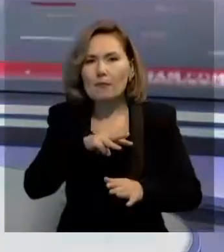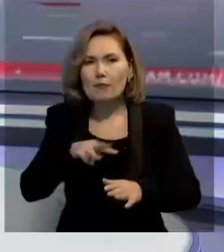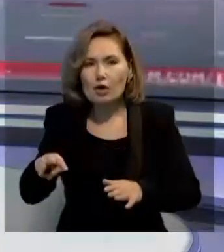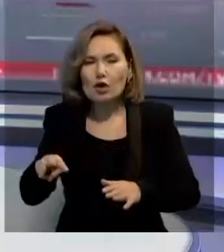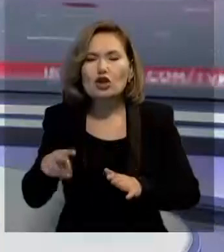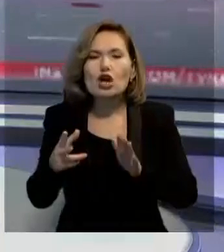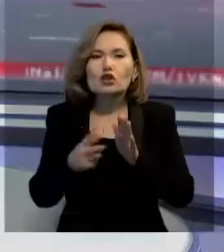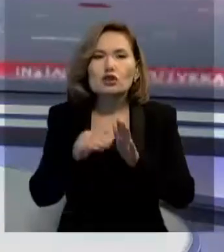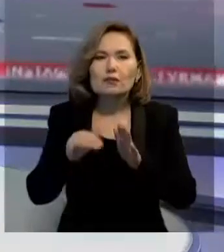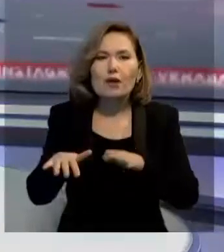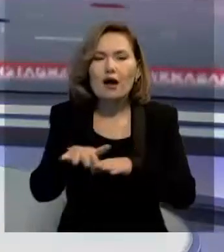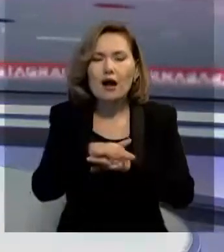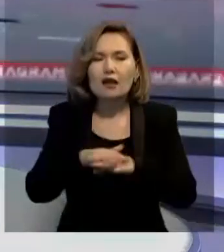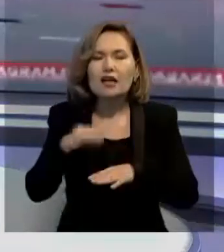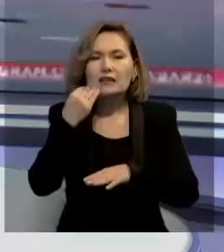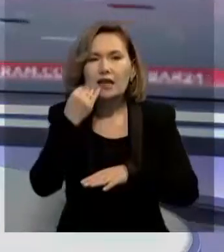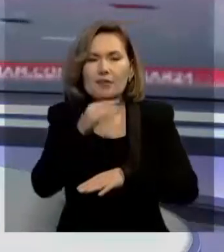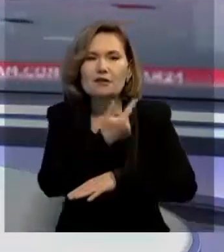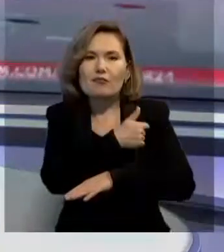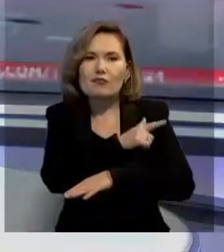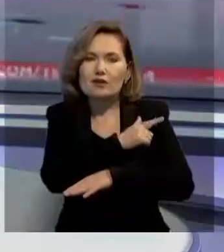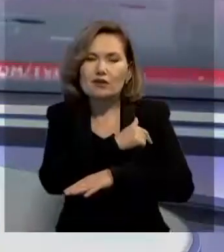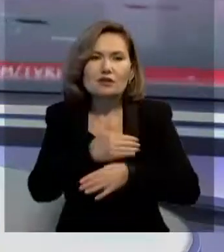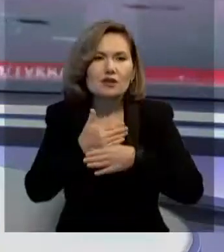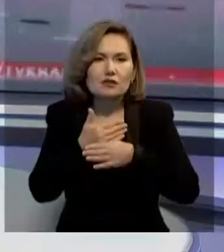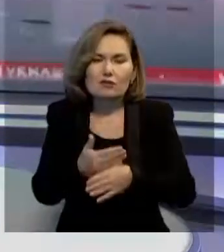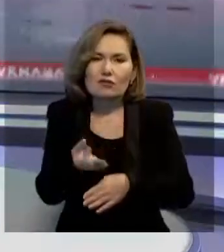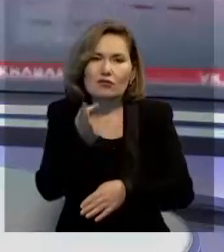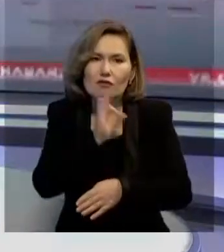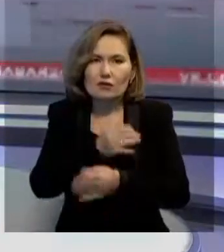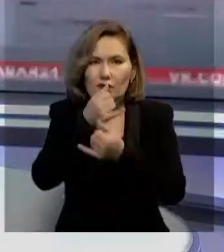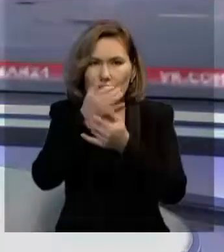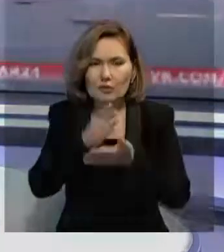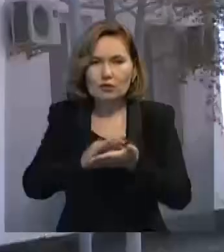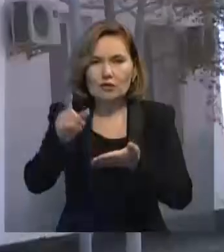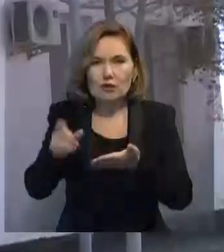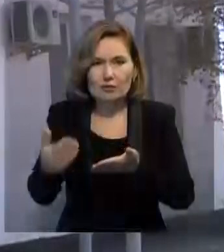халық сапалы медицинаға қашан қол жеткізеді? Толығырақ тілші материалында.